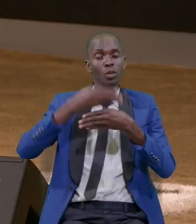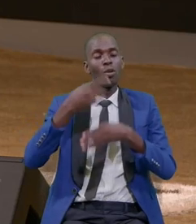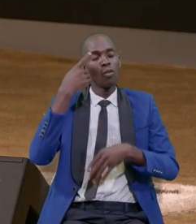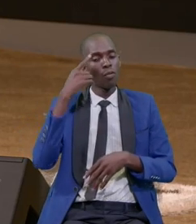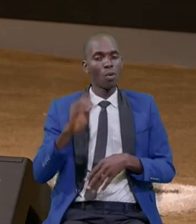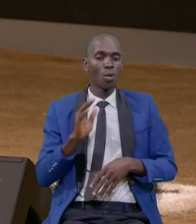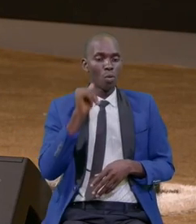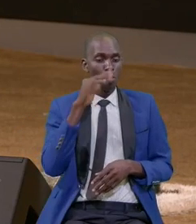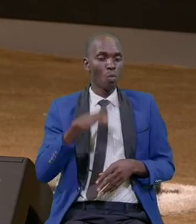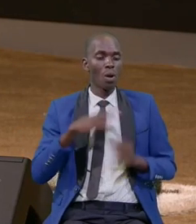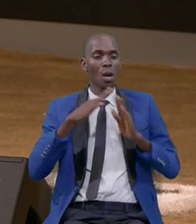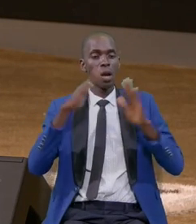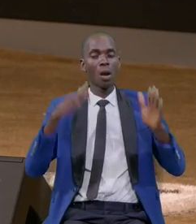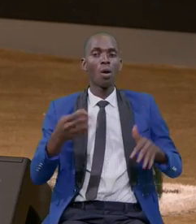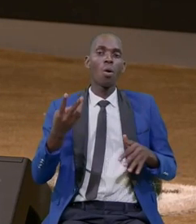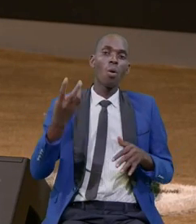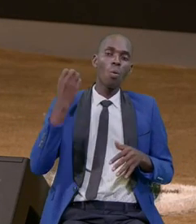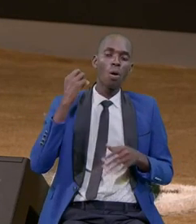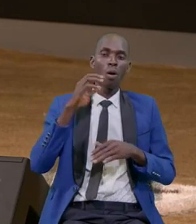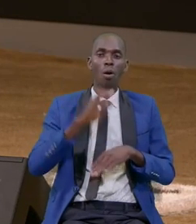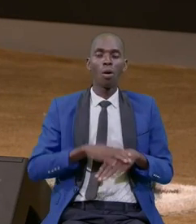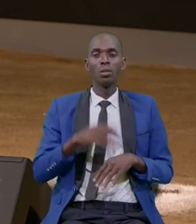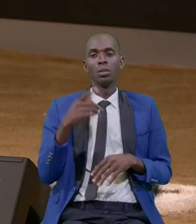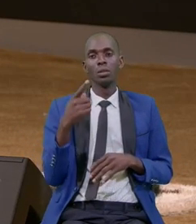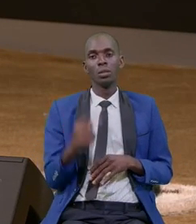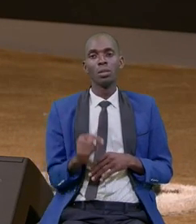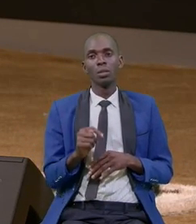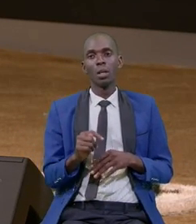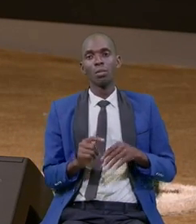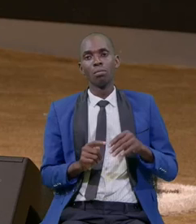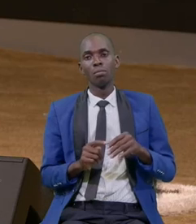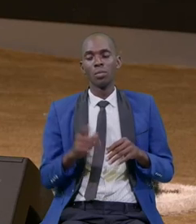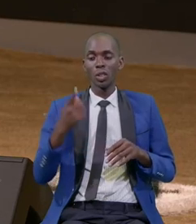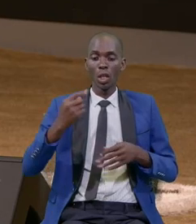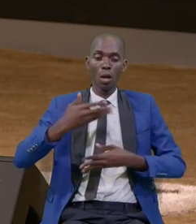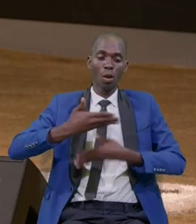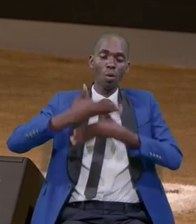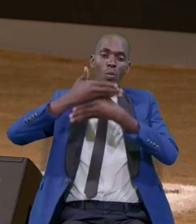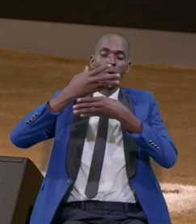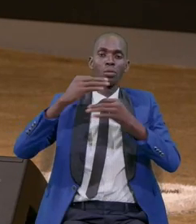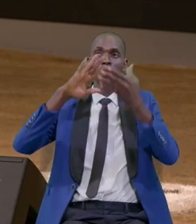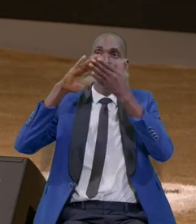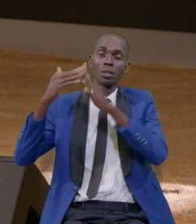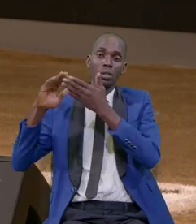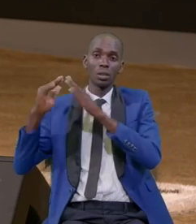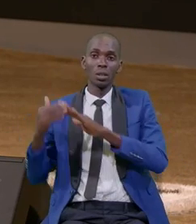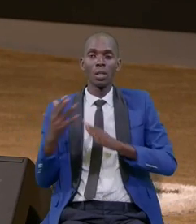la maison qu'elle habitait était sur la muraille de la ville.